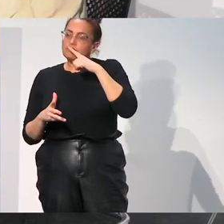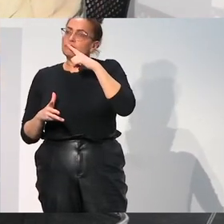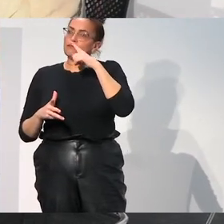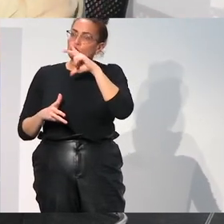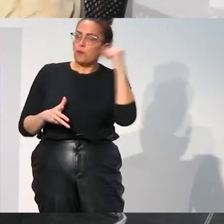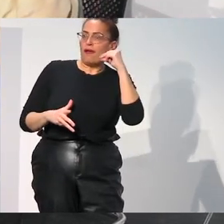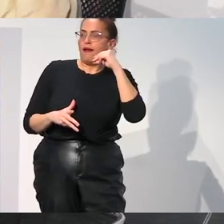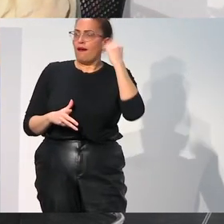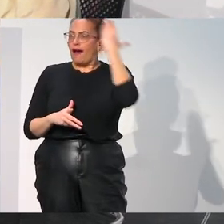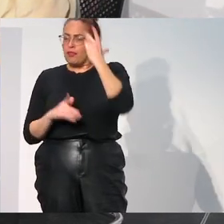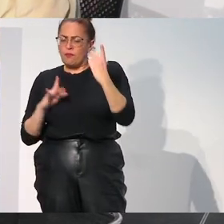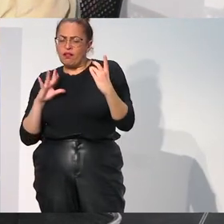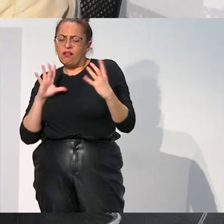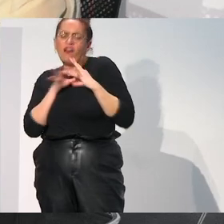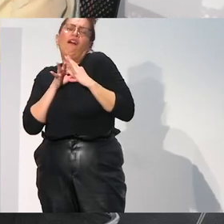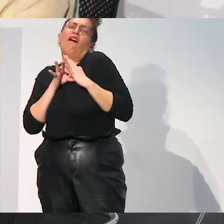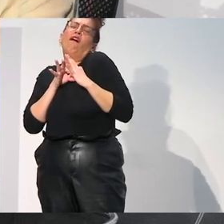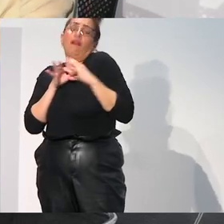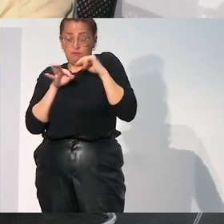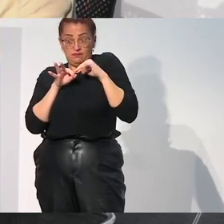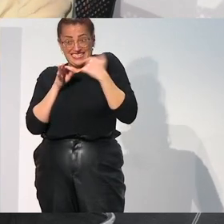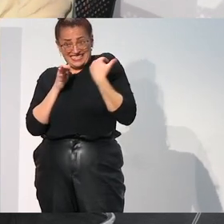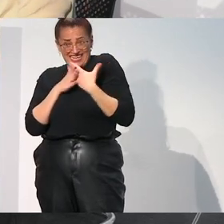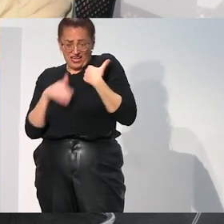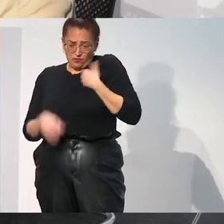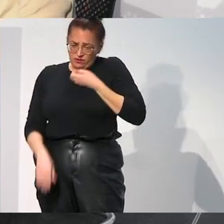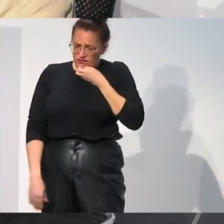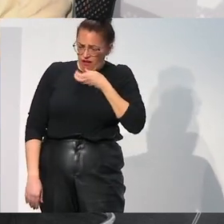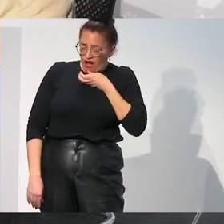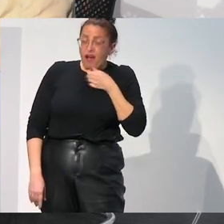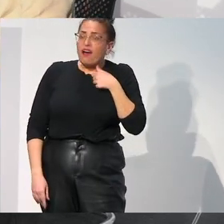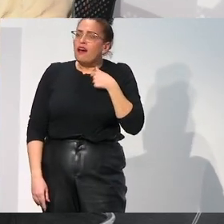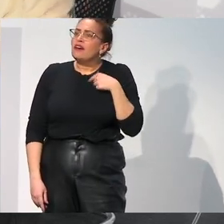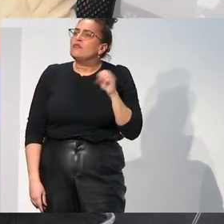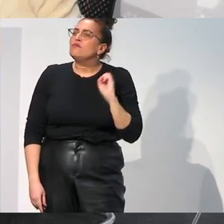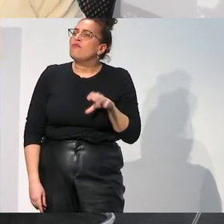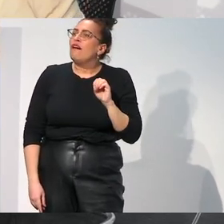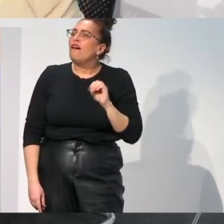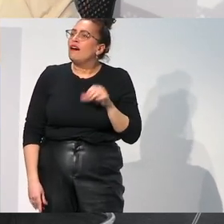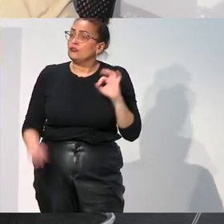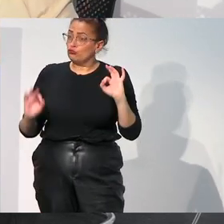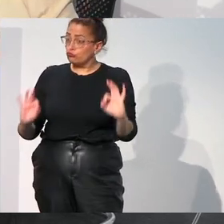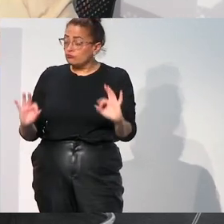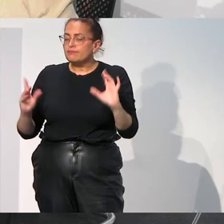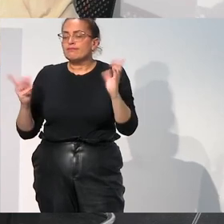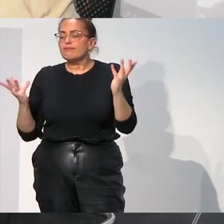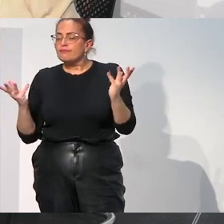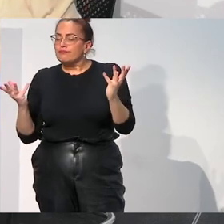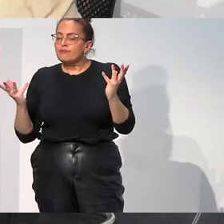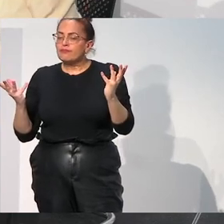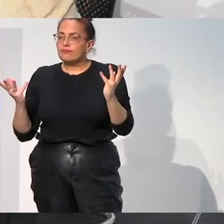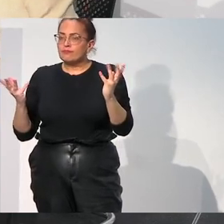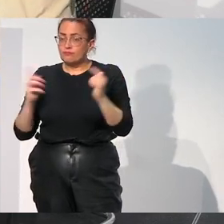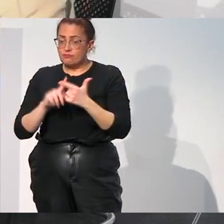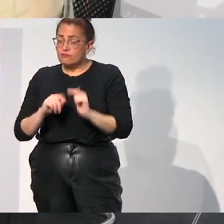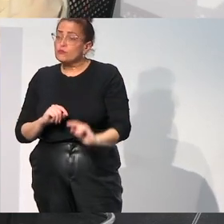animal, mais aussi évidemment ce que c'est que qu'est-ce que c'est que la solitude d'un